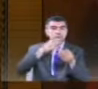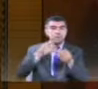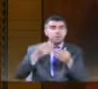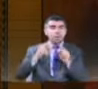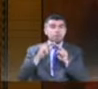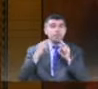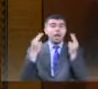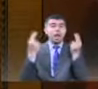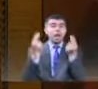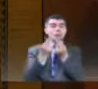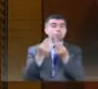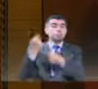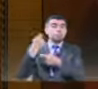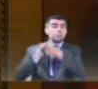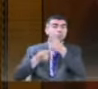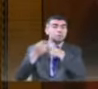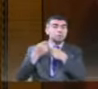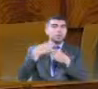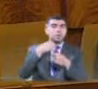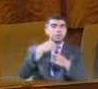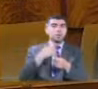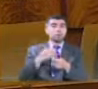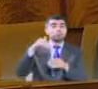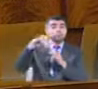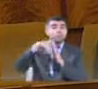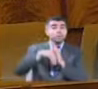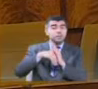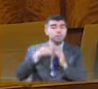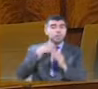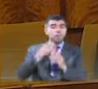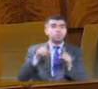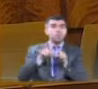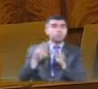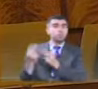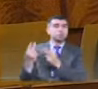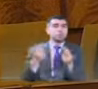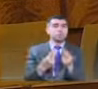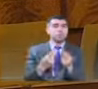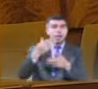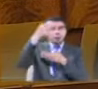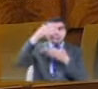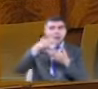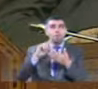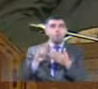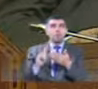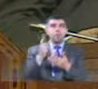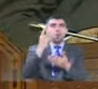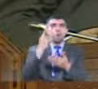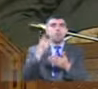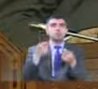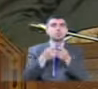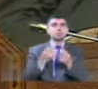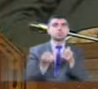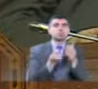العالمي، مما أهل المغرب ليكون وجهة للاستقرار والاستثمار، بل شريكا مفضلا